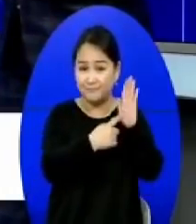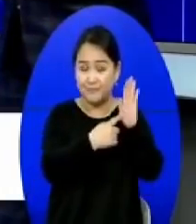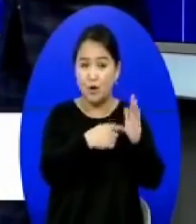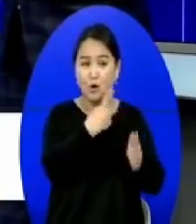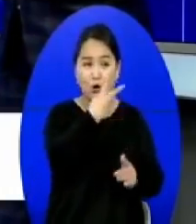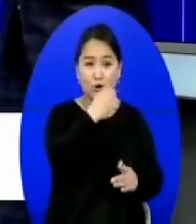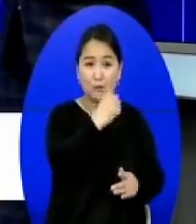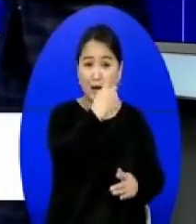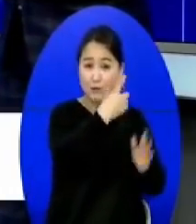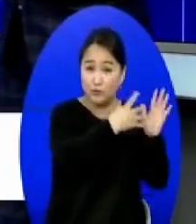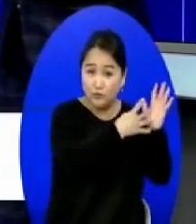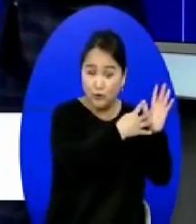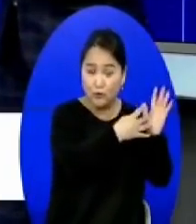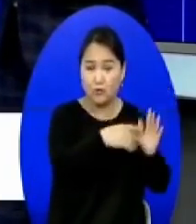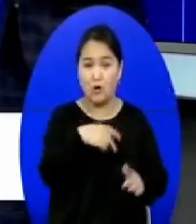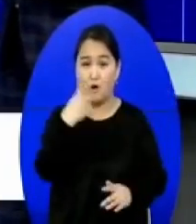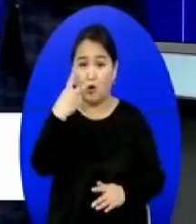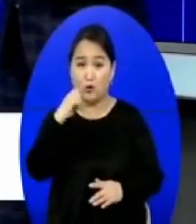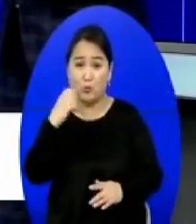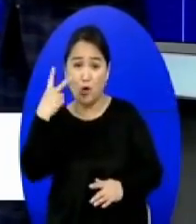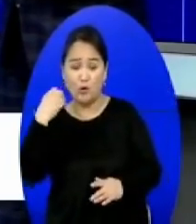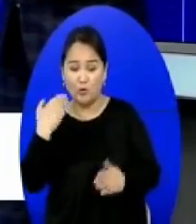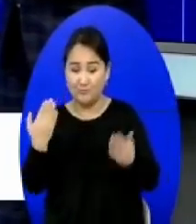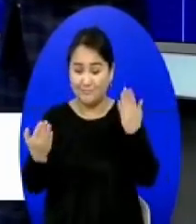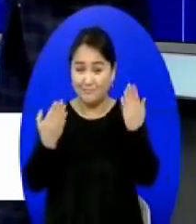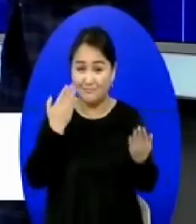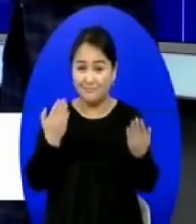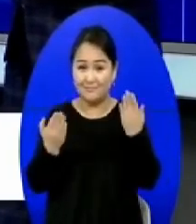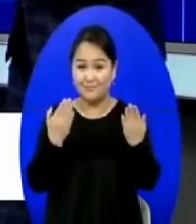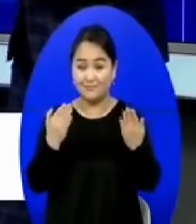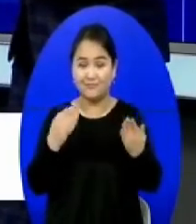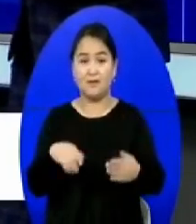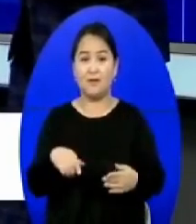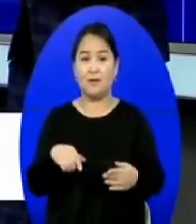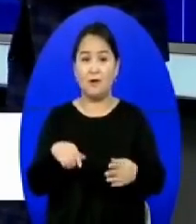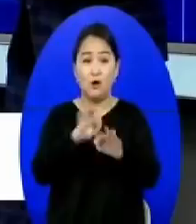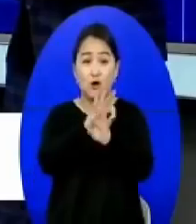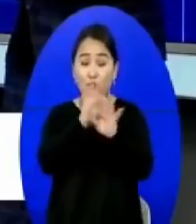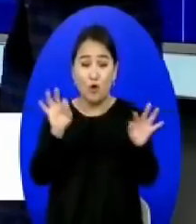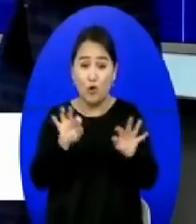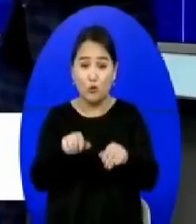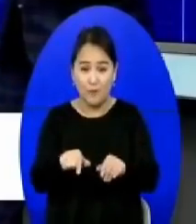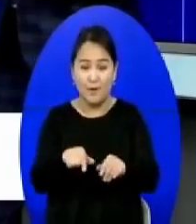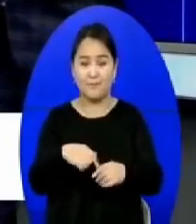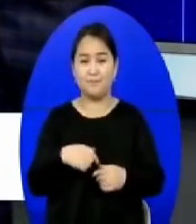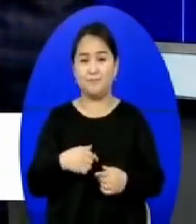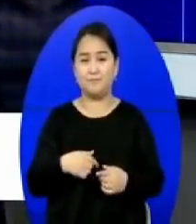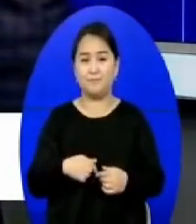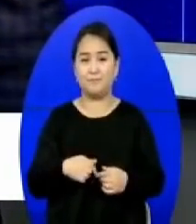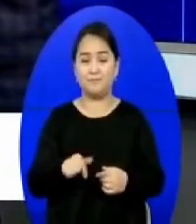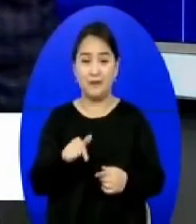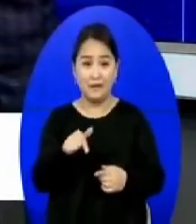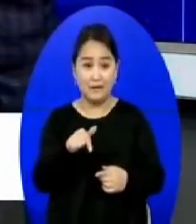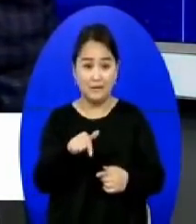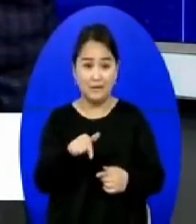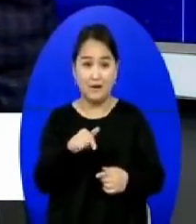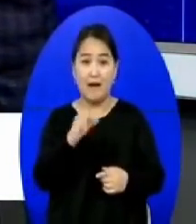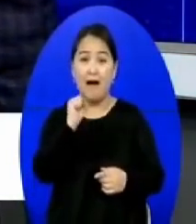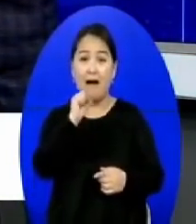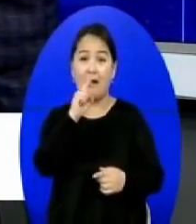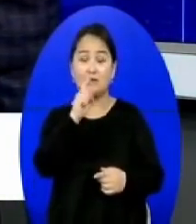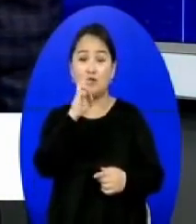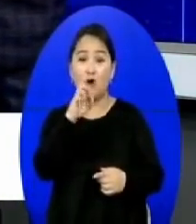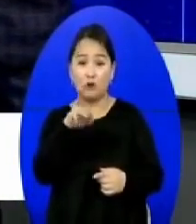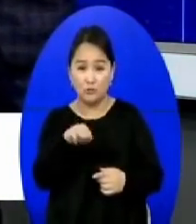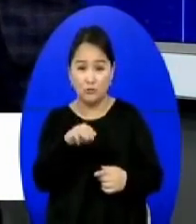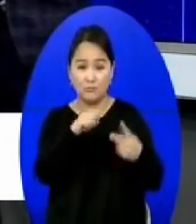онтой харьцуулж та бүхэнд харуулъя. За энэ дээр бол харилцсан адилгүй одоо ийм графикийн үзүүлэлтүүдийг бол та харж байгаа юм. Тэгэхээр ер нь бол яг энэ Азатын